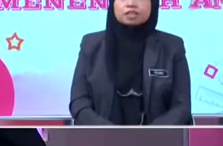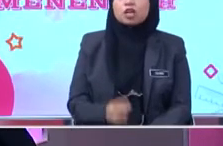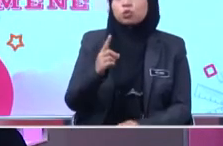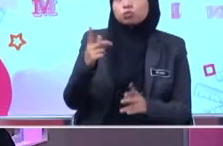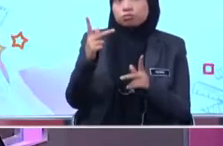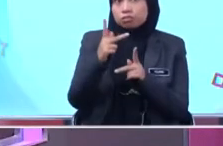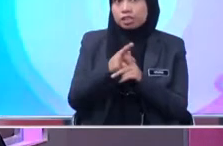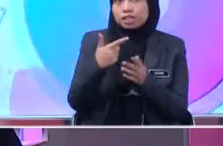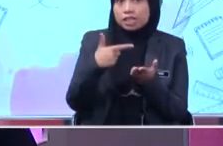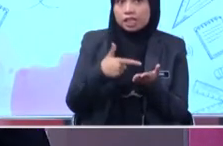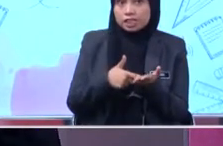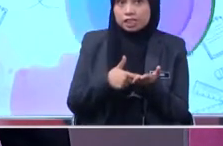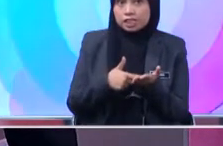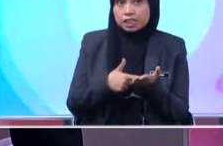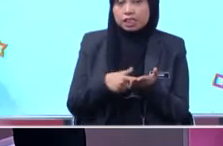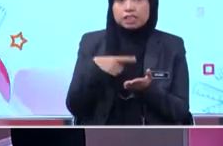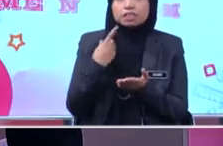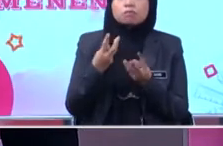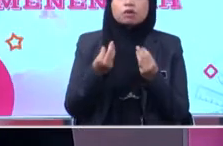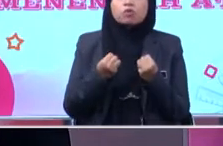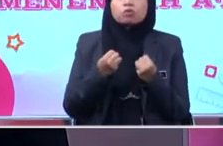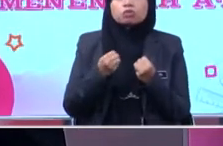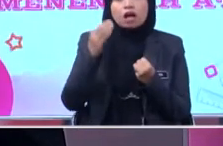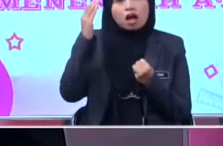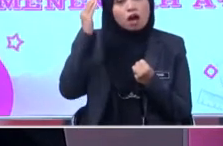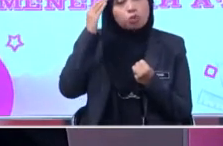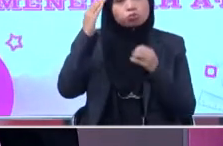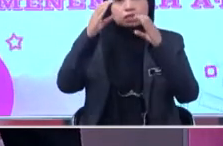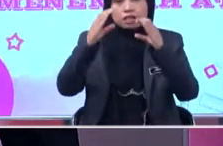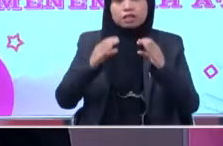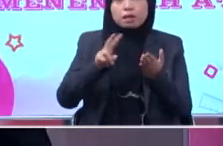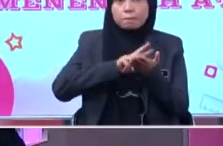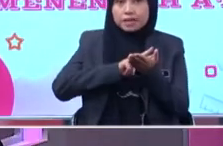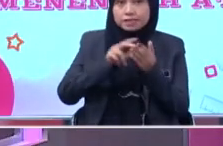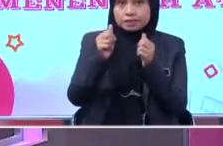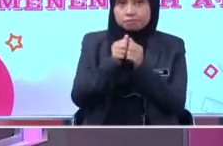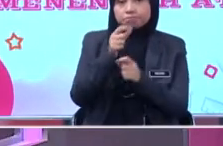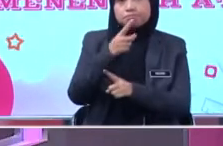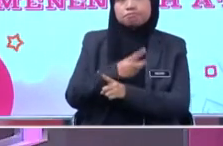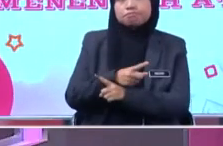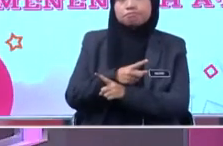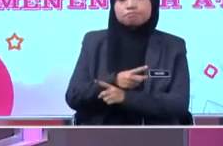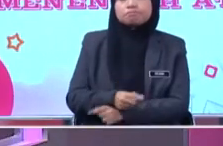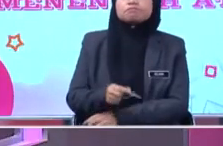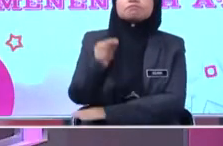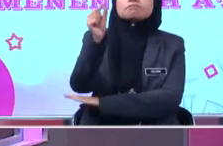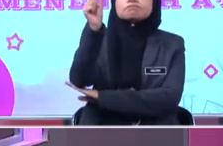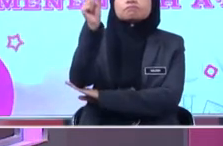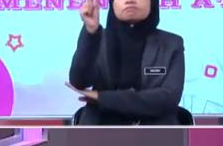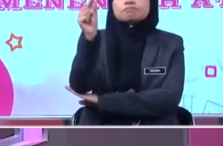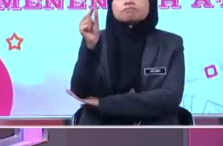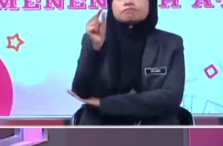sebagai Tina tahu teknik membaca dengan itu Er tes pakai gigi lillahi